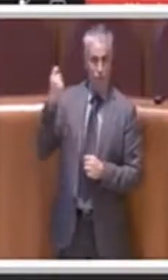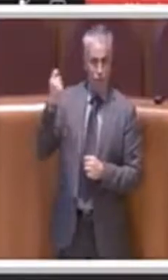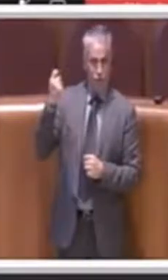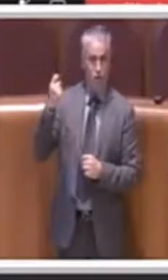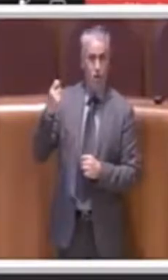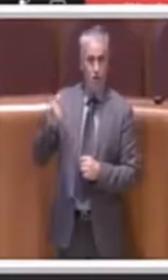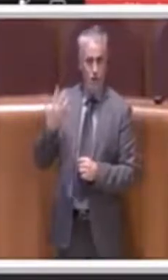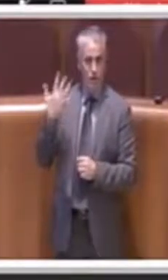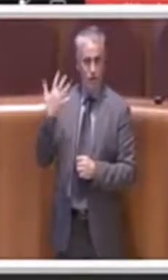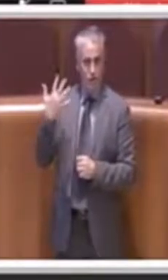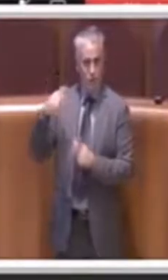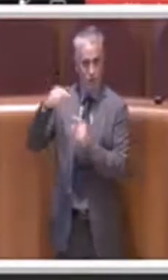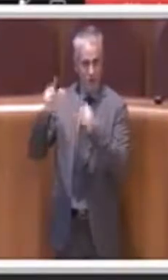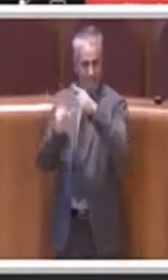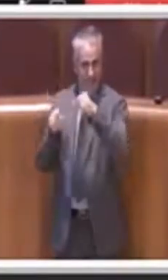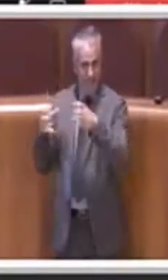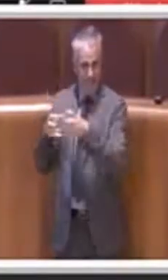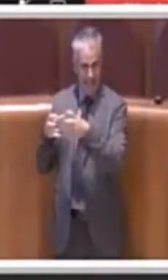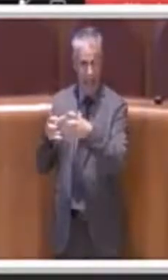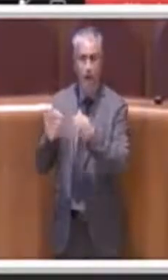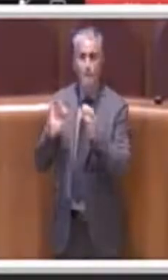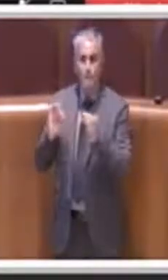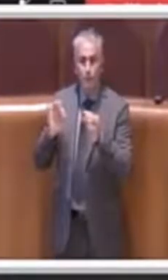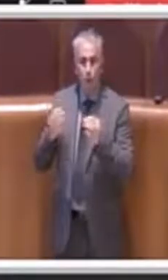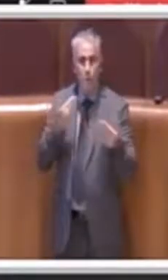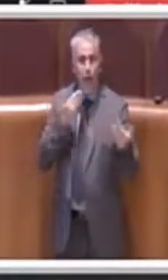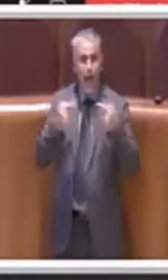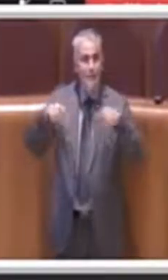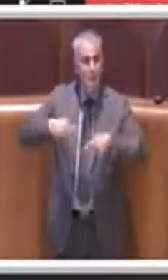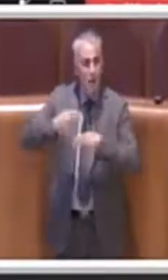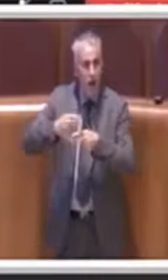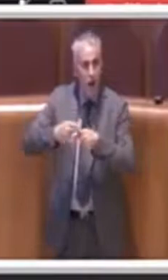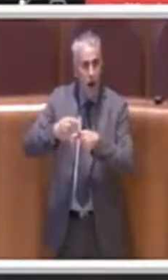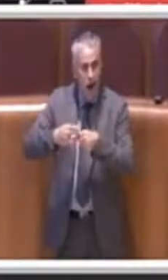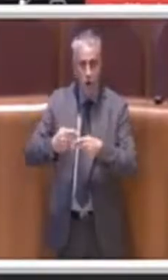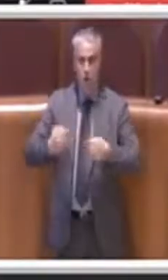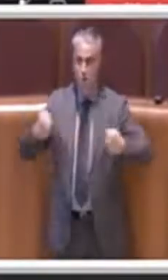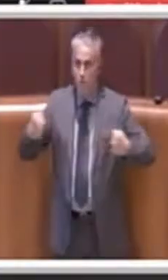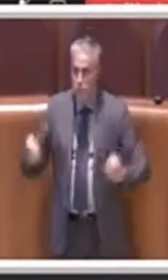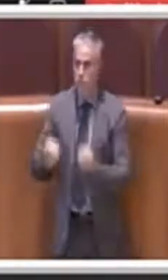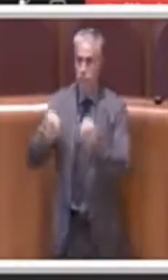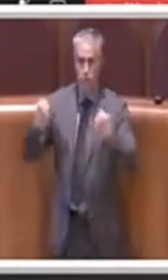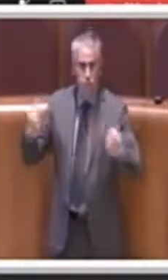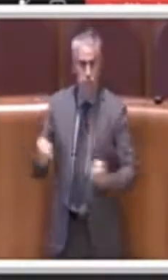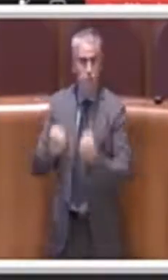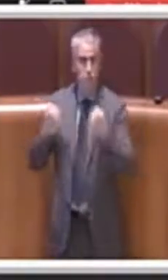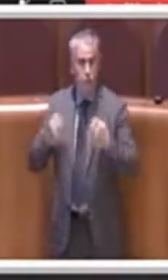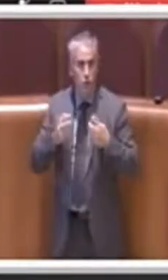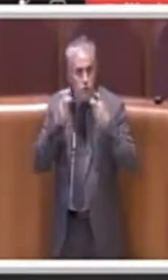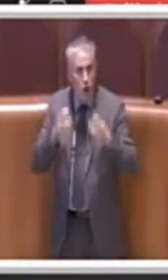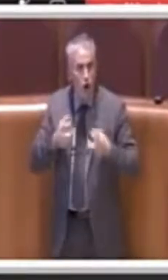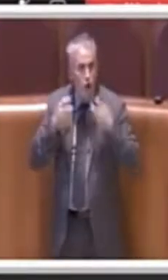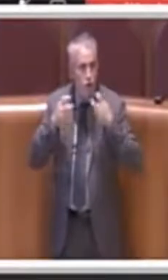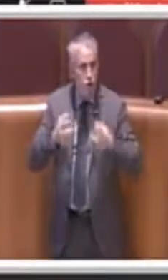Movimento 5 Stelle, è evidente che l'Assemblea Capitolina si è sempre prodigata per riuscire